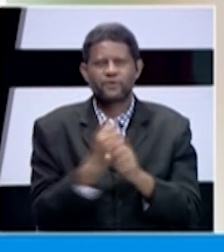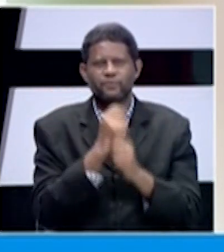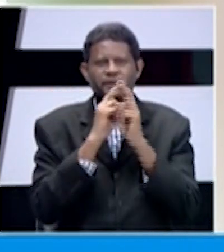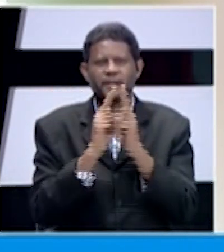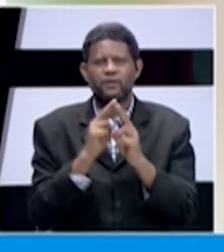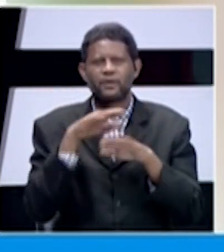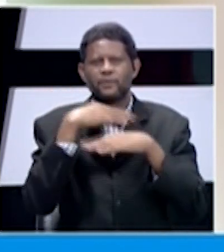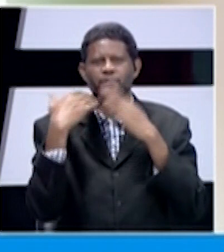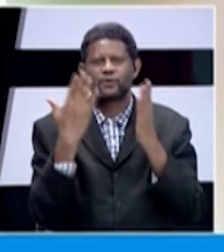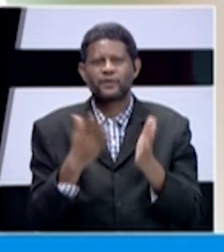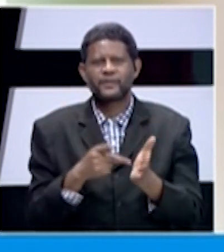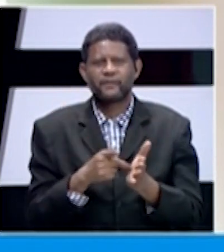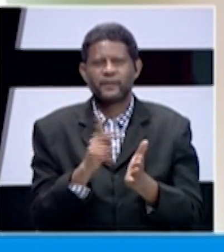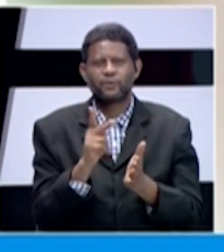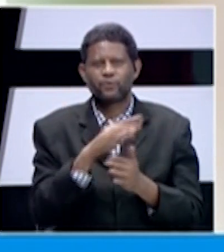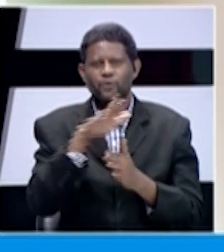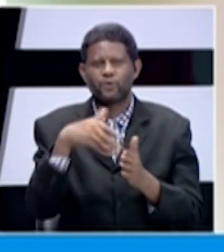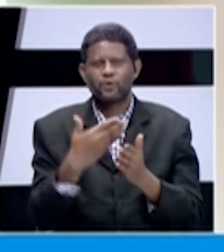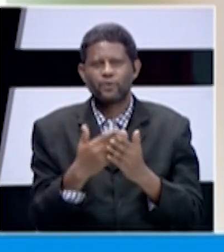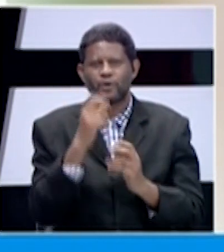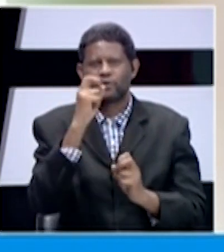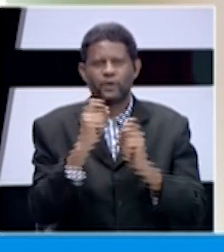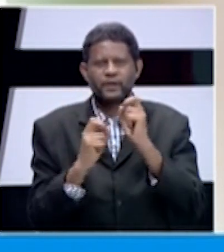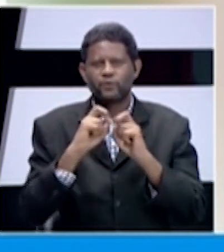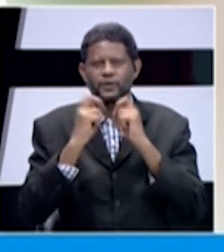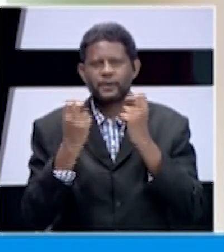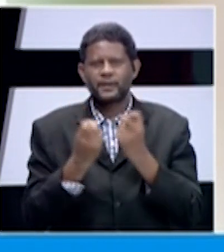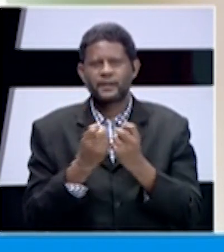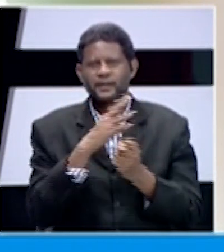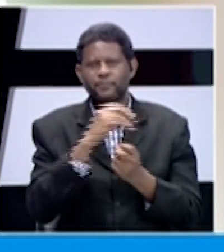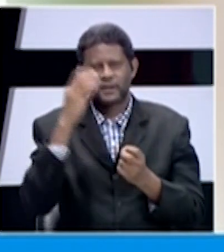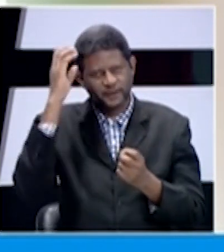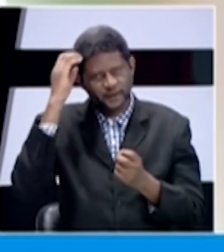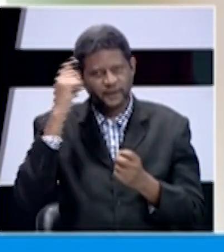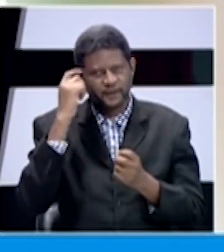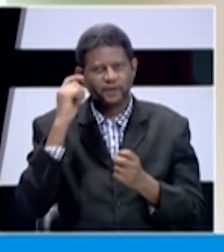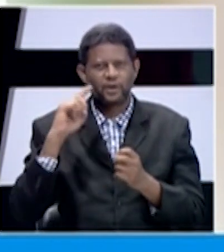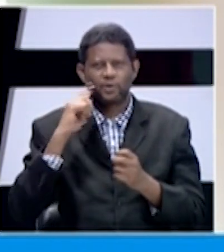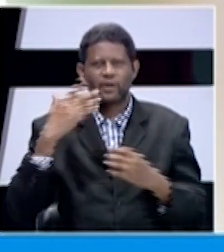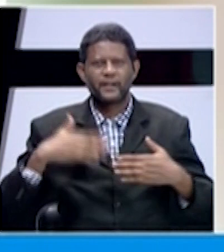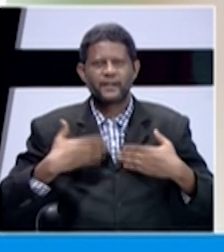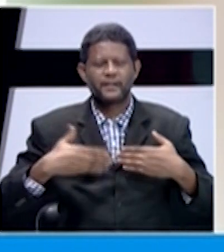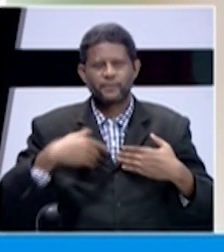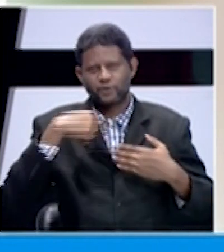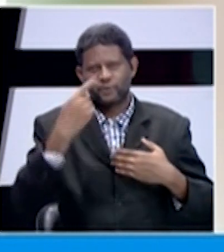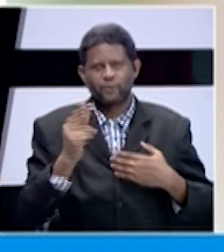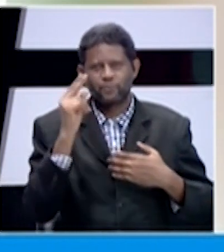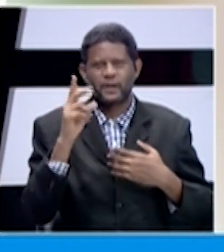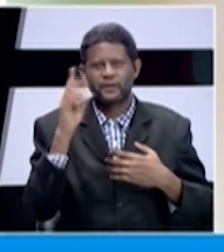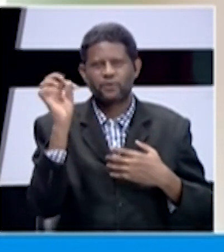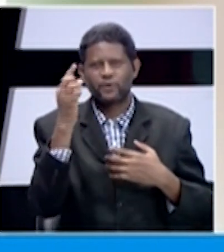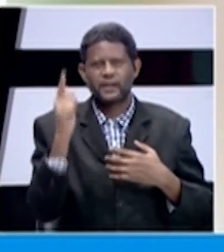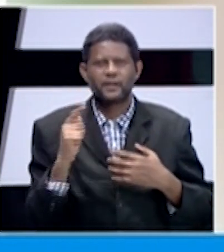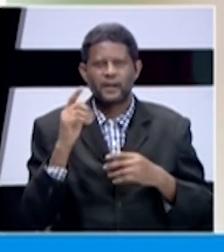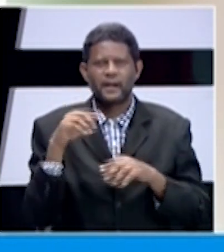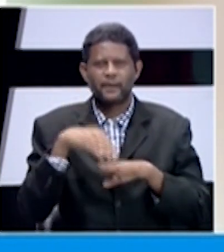ታሪካዊ መስዋእትነት ዝኸፈልኩምን ኩልኹም ተናሓናሕቲ ውድባትን መንግስቲ ትግራይን ድማ እንኳ ዕደስ በለኩም ኢሉ ባይቶና ኣብ መግለፂ